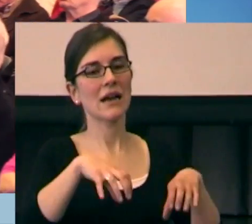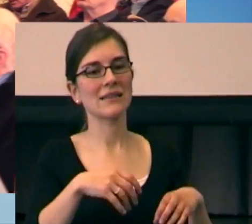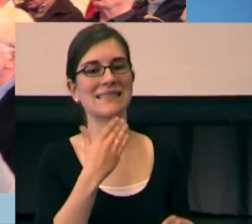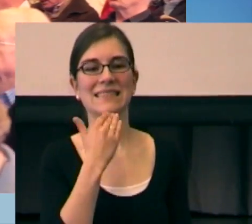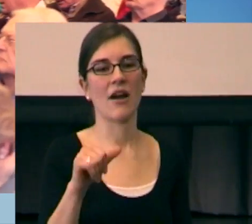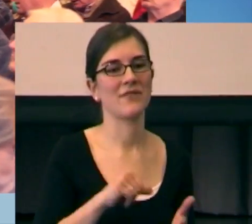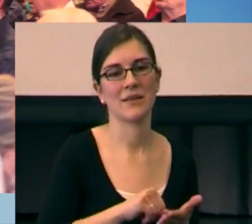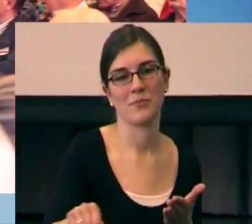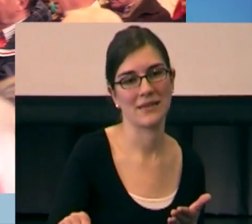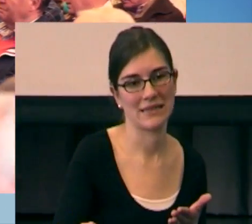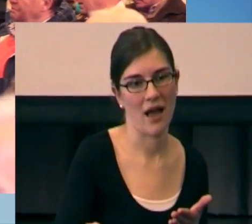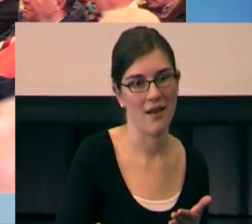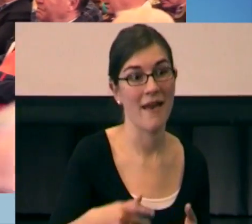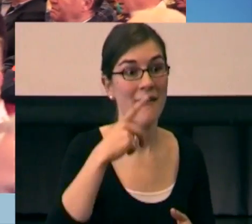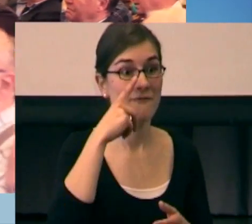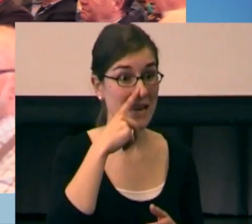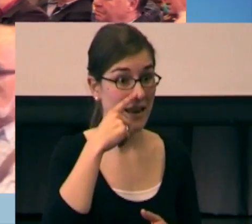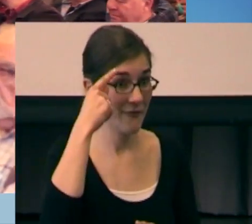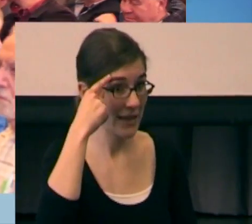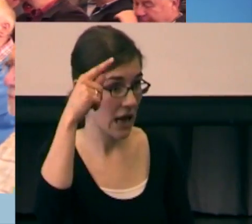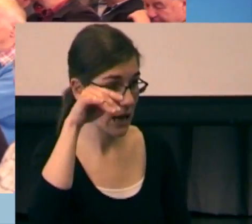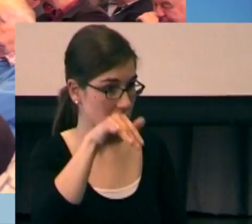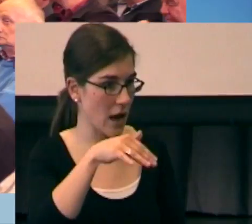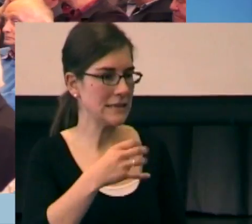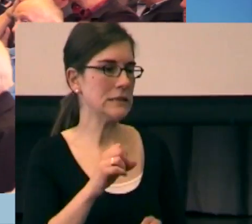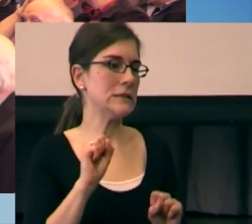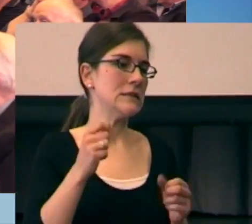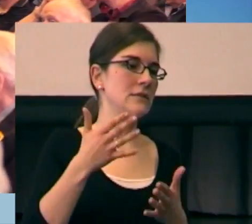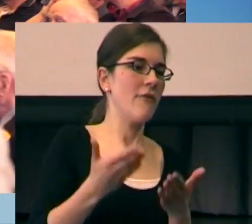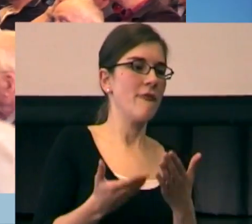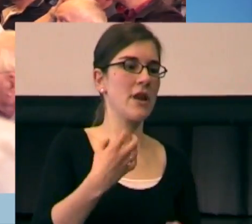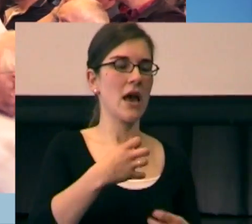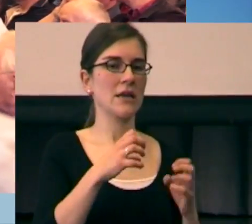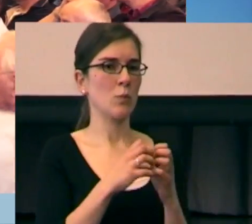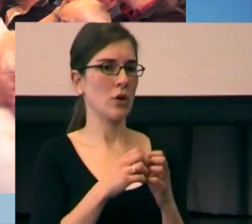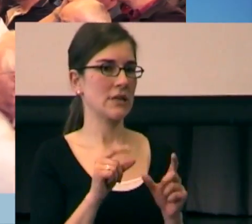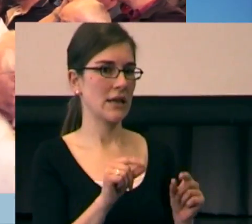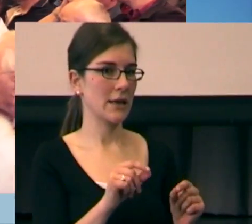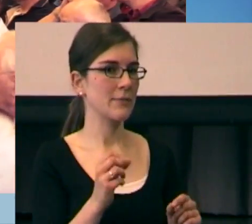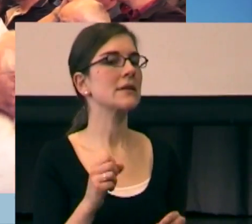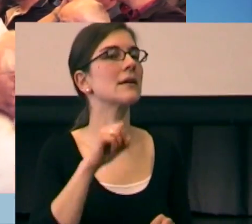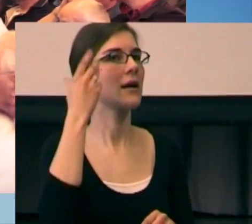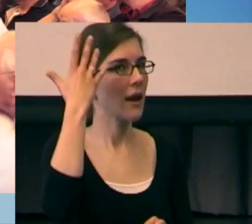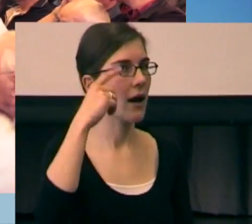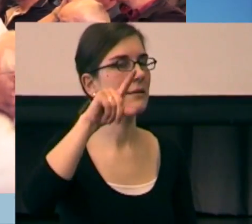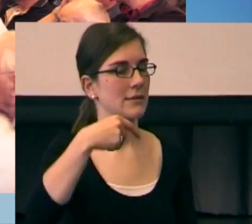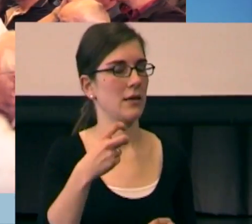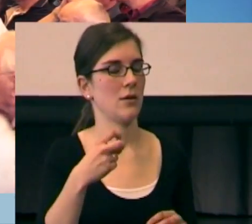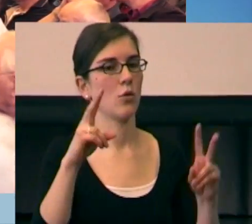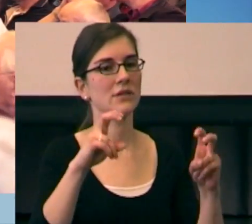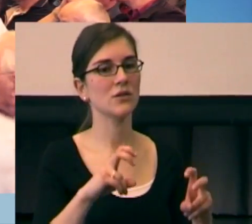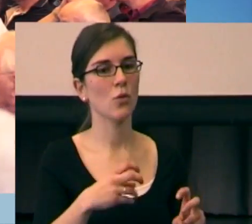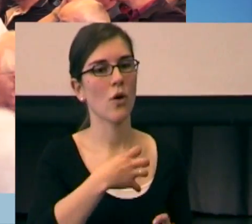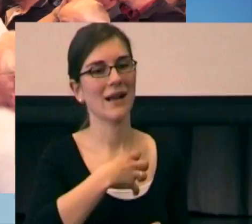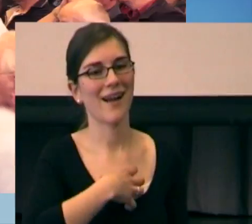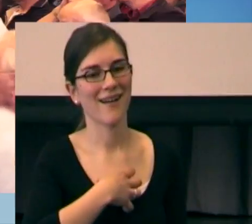Leistung. Wenn der Verdacht einer Erkrankung vorliegt, dann wird selbstverständlich diese Untersuchung von der